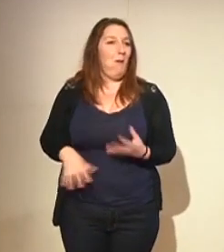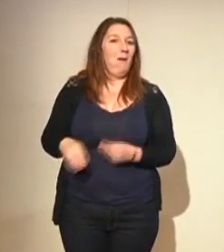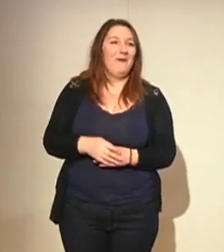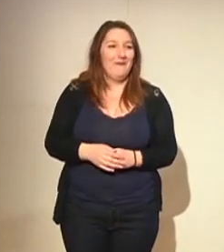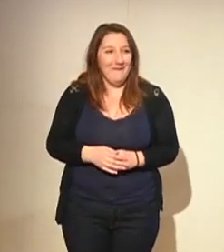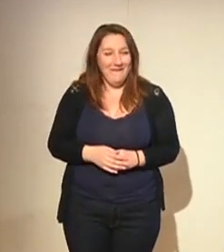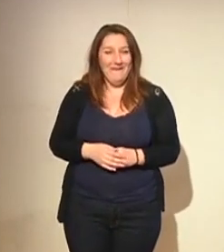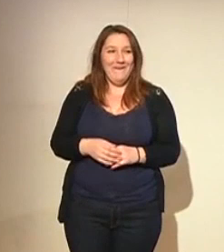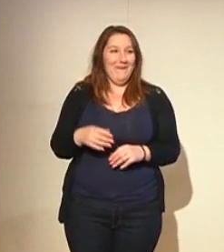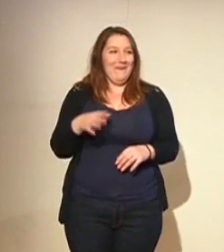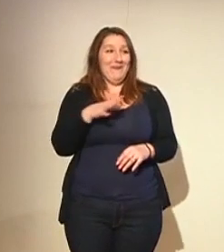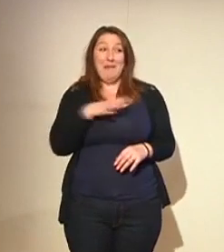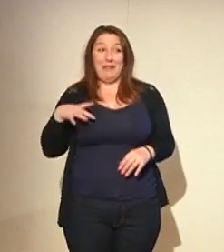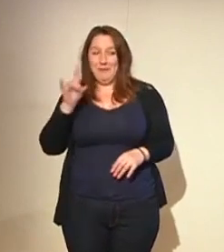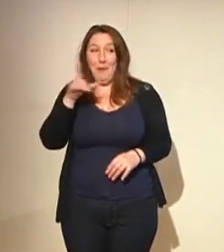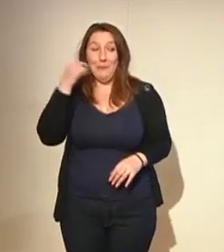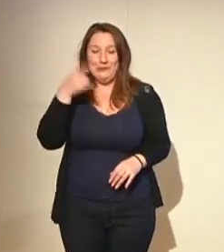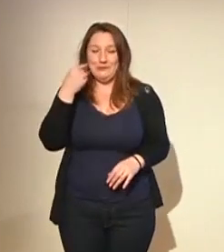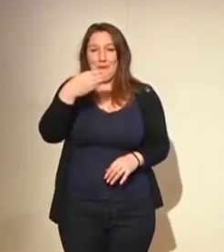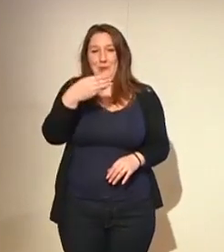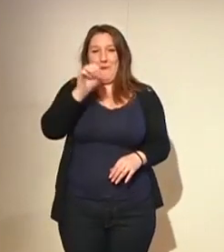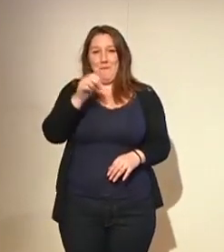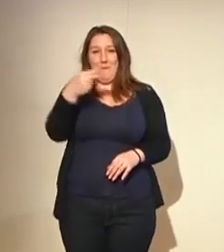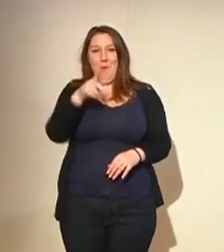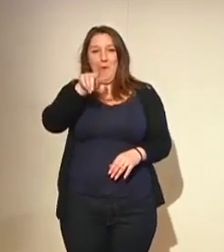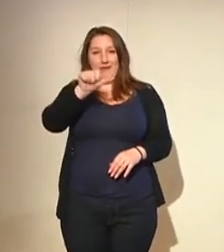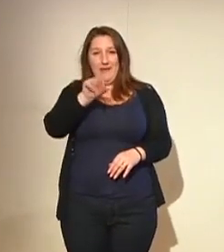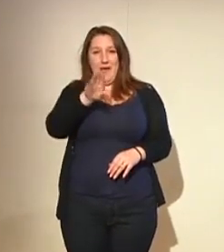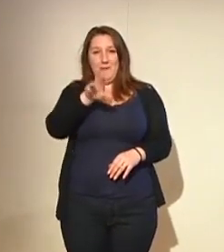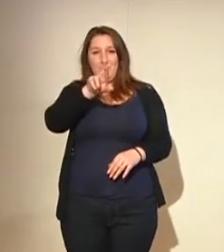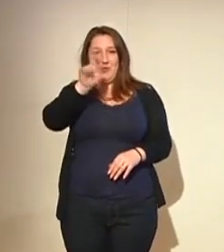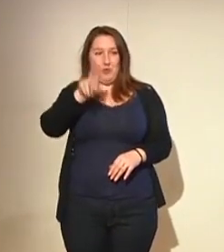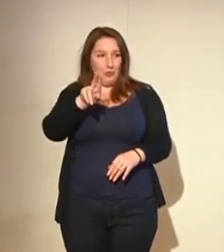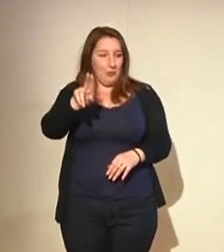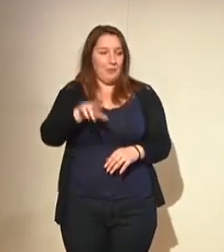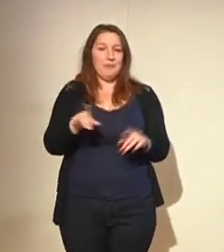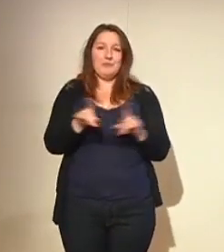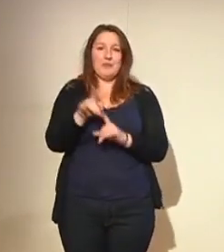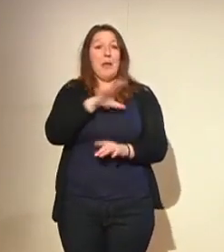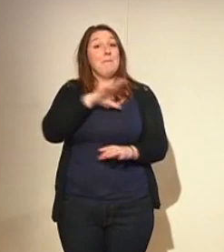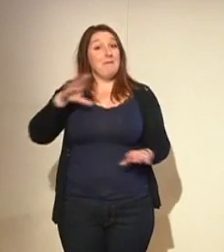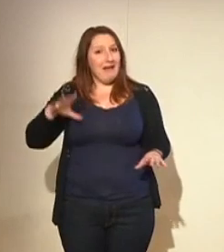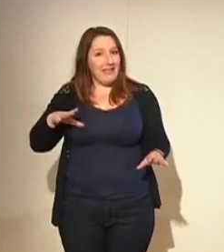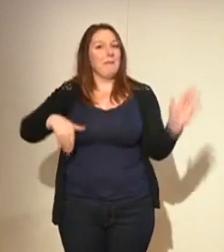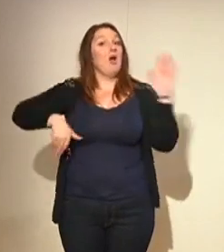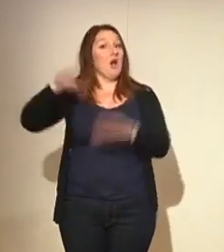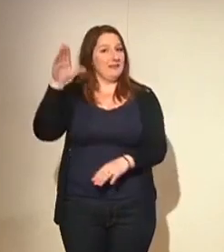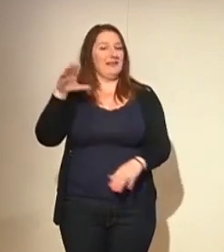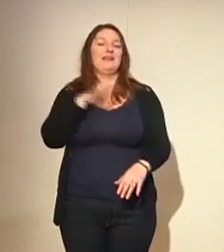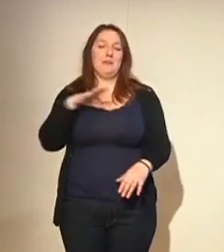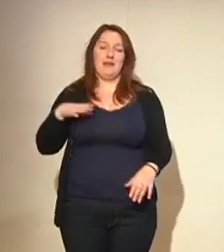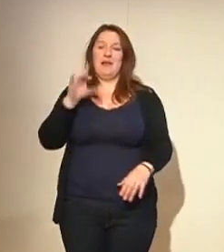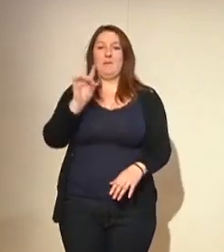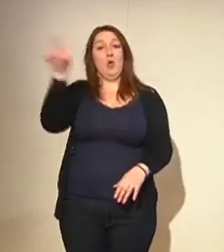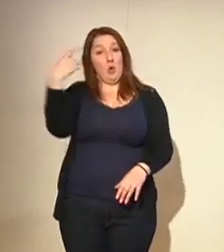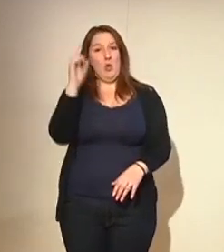bien monsieur maburu nous avons également pour candidate madame dornano